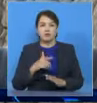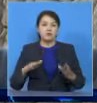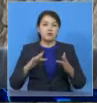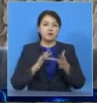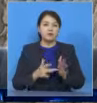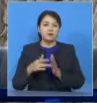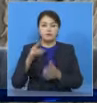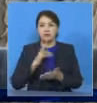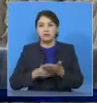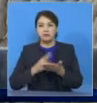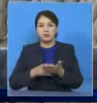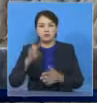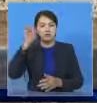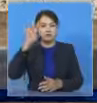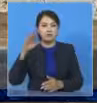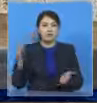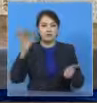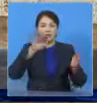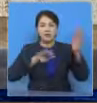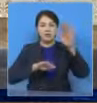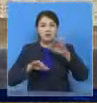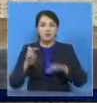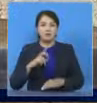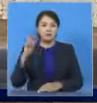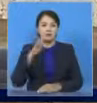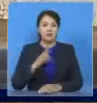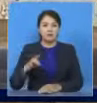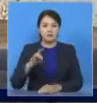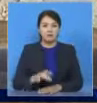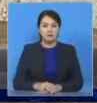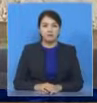этому доказательство – знаменитые меловые горы Актулагай в Байганинском районе.